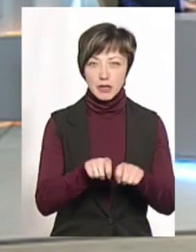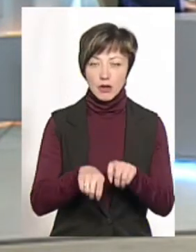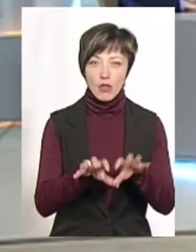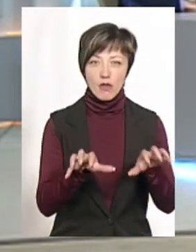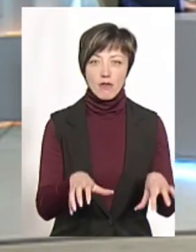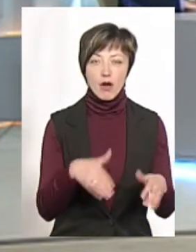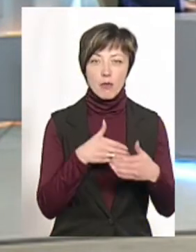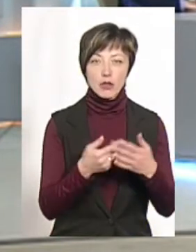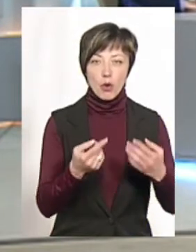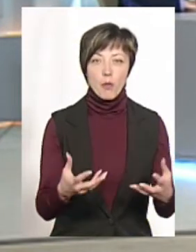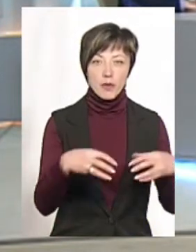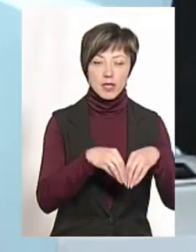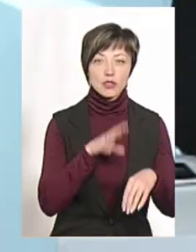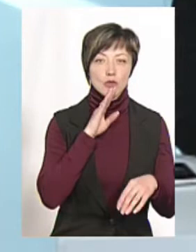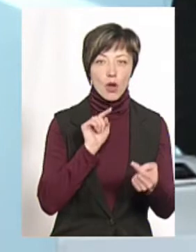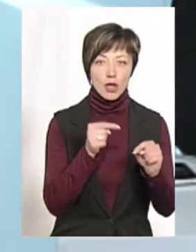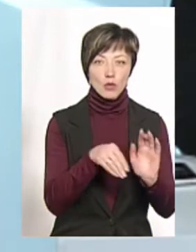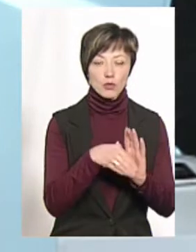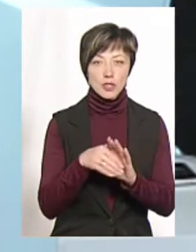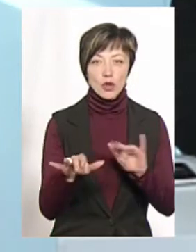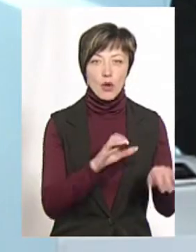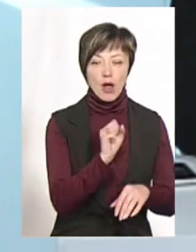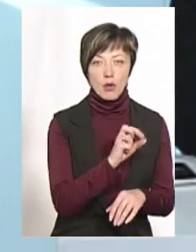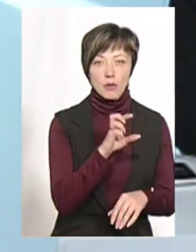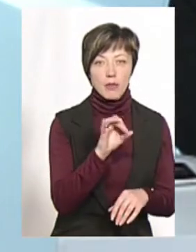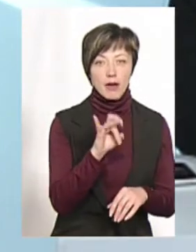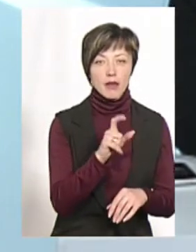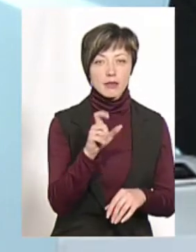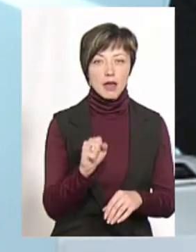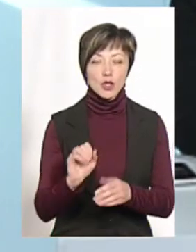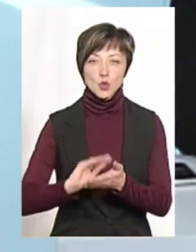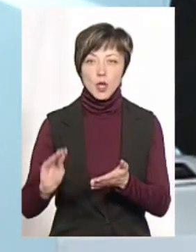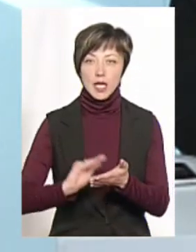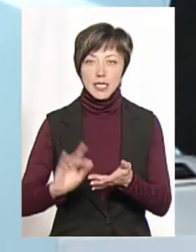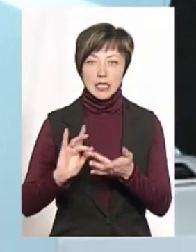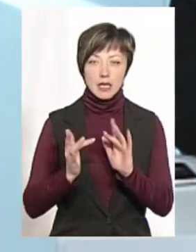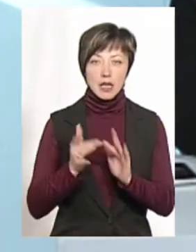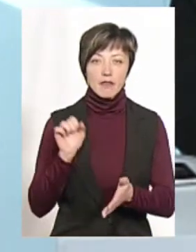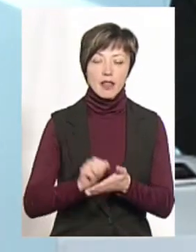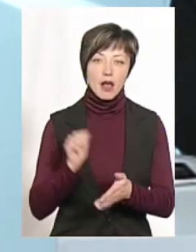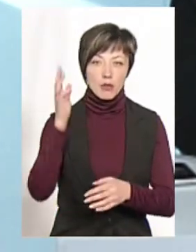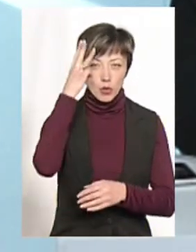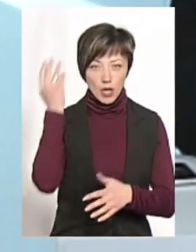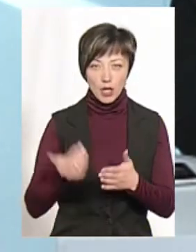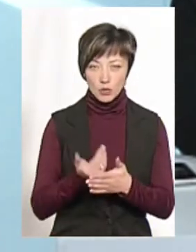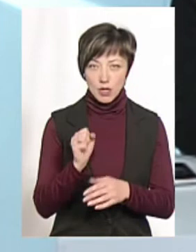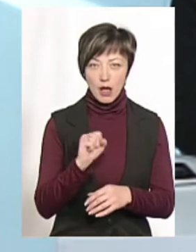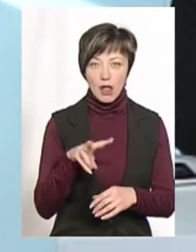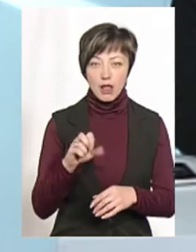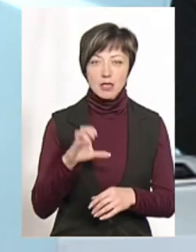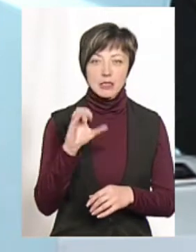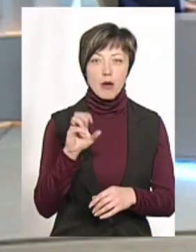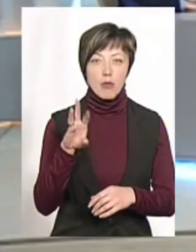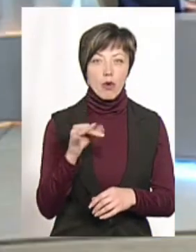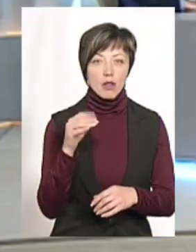голова громадського об'єднання «Жіночий антикорупційний рух» Альона Береза і журналістка інтернет-видання «Поділля Ньюз» Алла